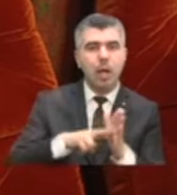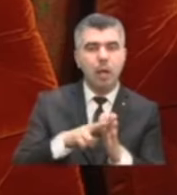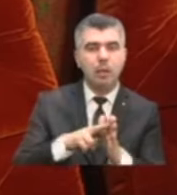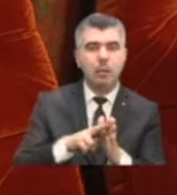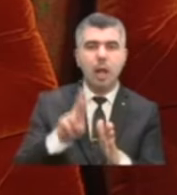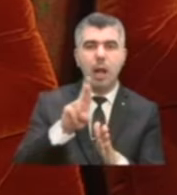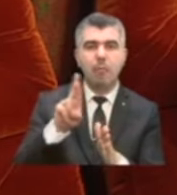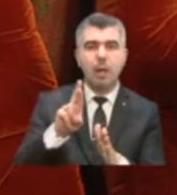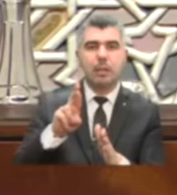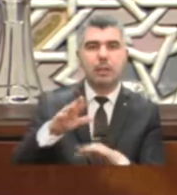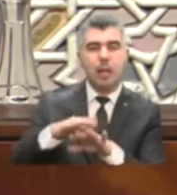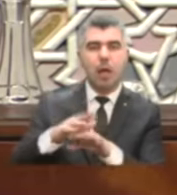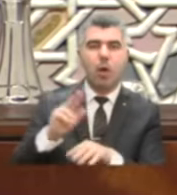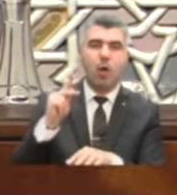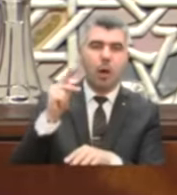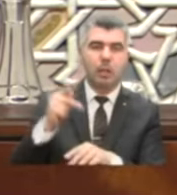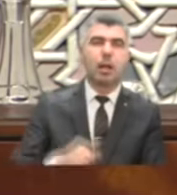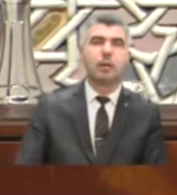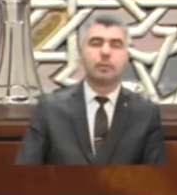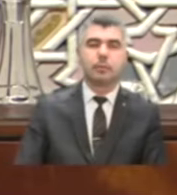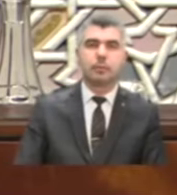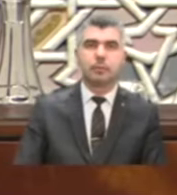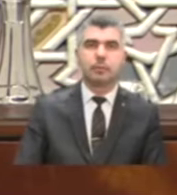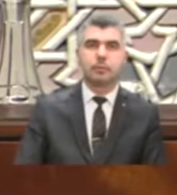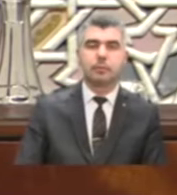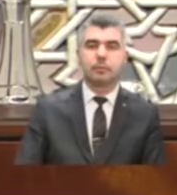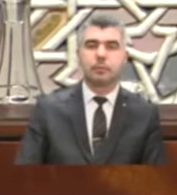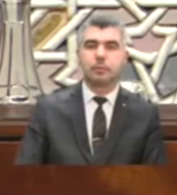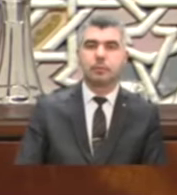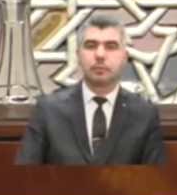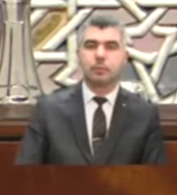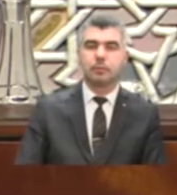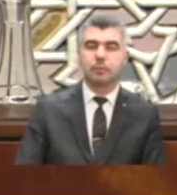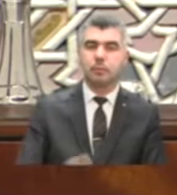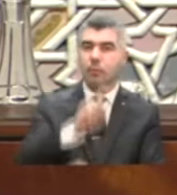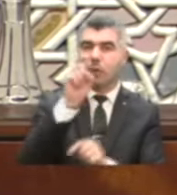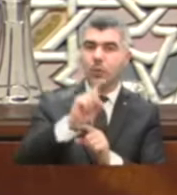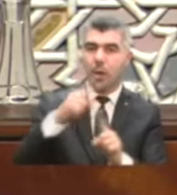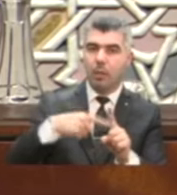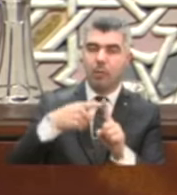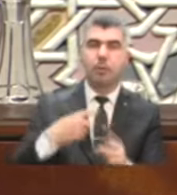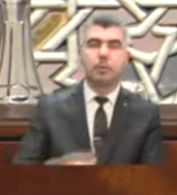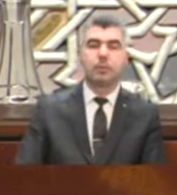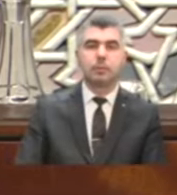صاله القنيطره. شكرا. تعقيب السيده النائبه فاطمه بن عزه، تفضلي.